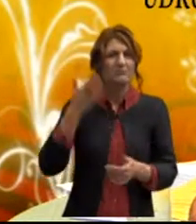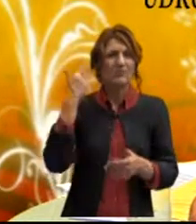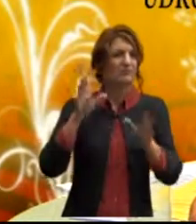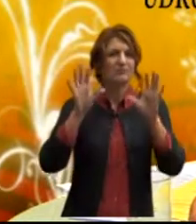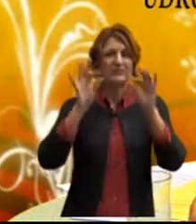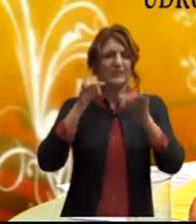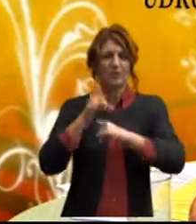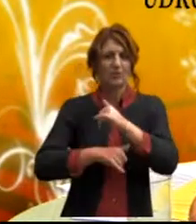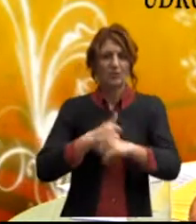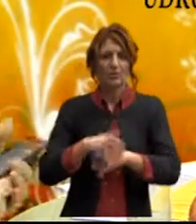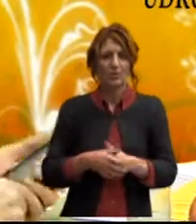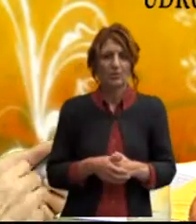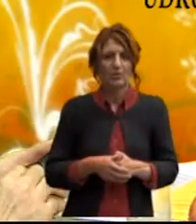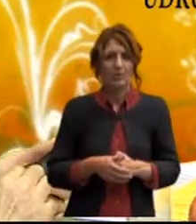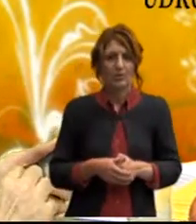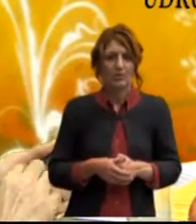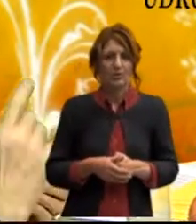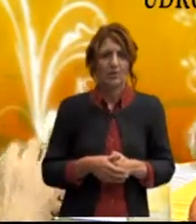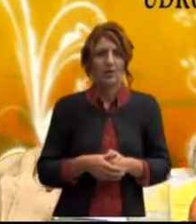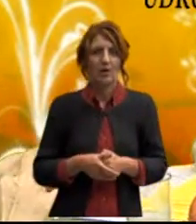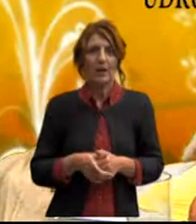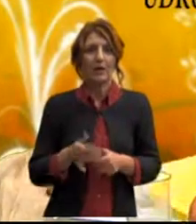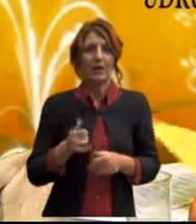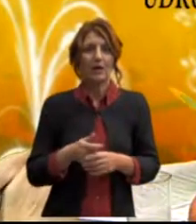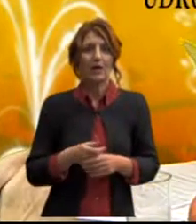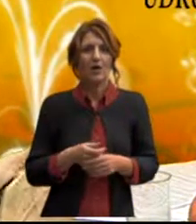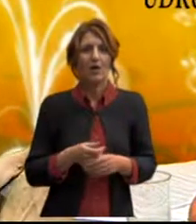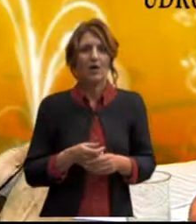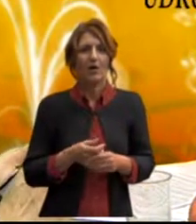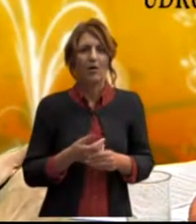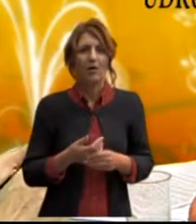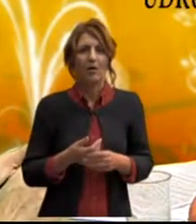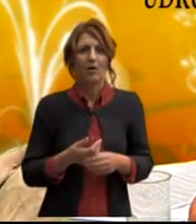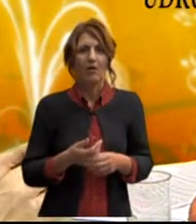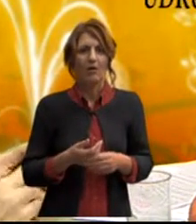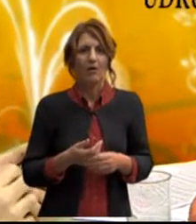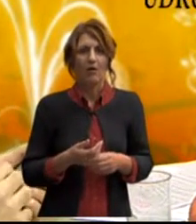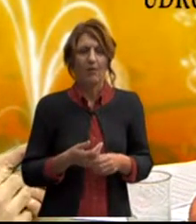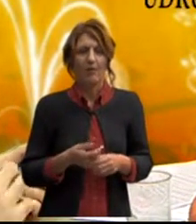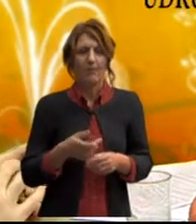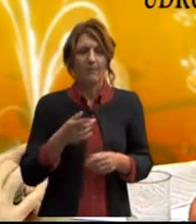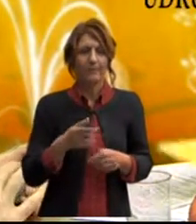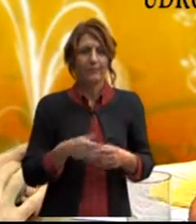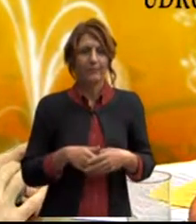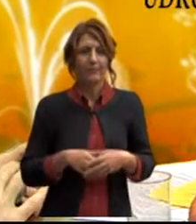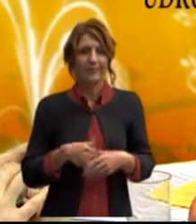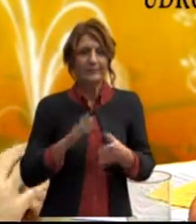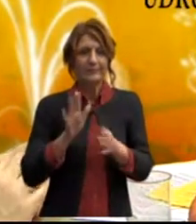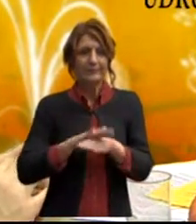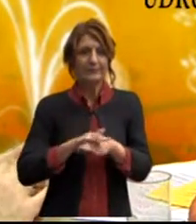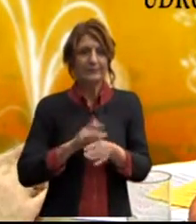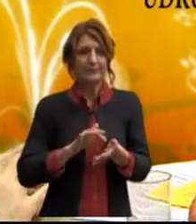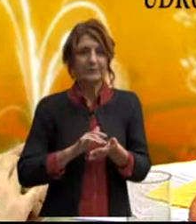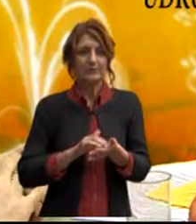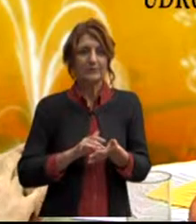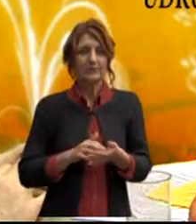10 godina. Oprostite, moramo produžiti parkiranje. Dobro. Mogu ja vam postavljati pitanje? Naravno, evo, možete, evo. Ja ću samo još... Da, mm-hmm.